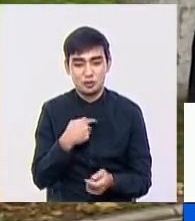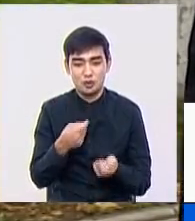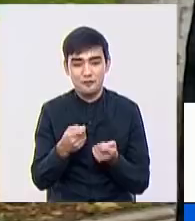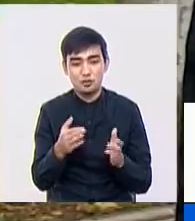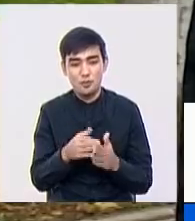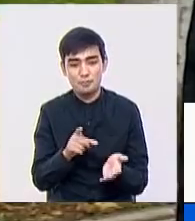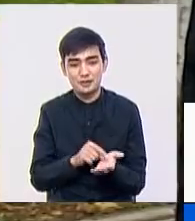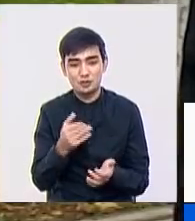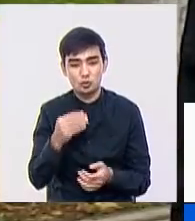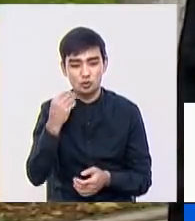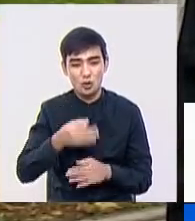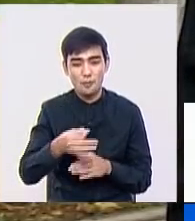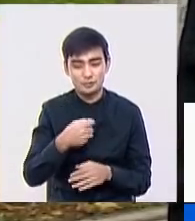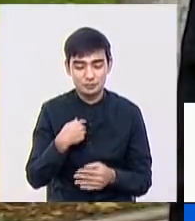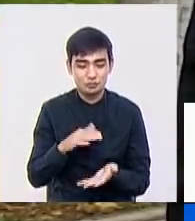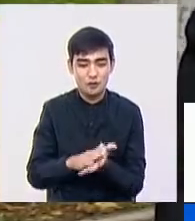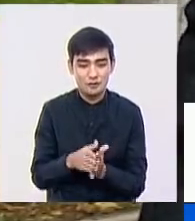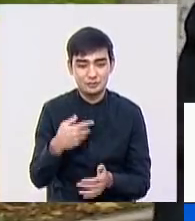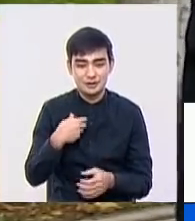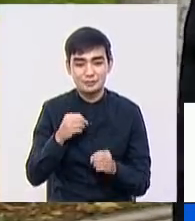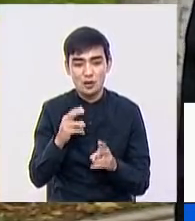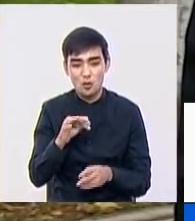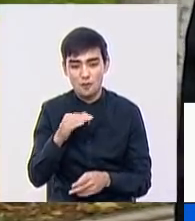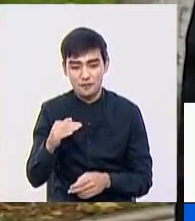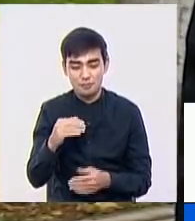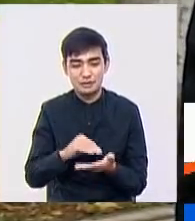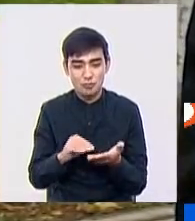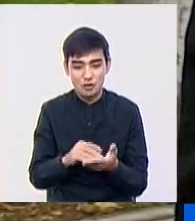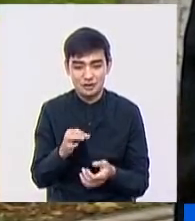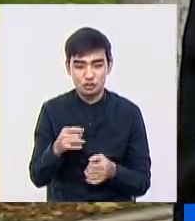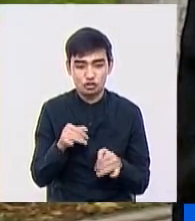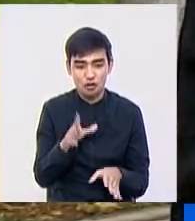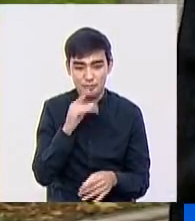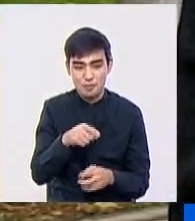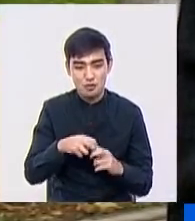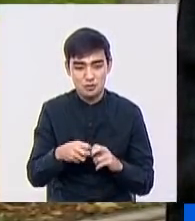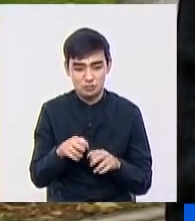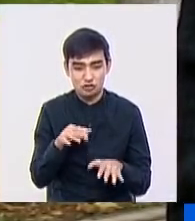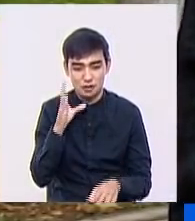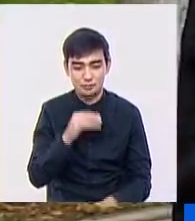пенсионеров Туркестанской области. Мы готовим официальное письмо и думаю, что найдем решение этой проблемы.